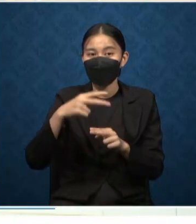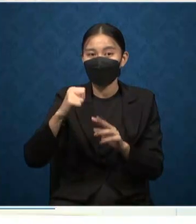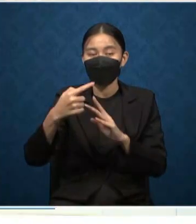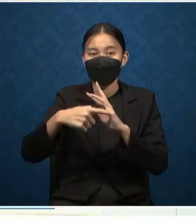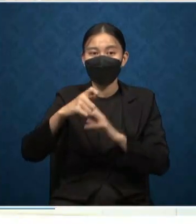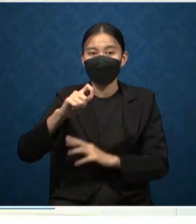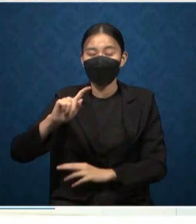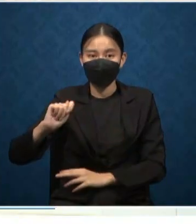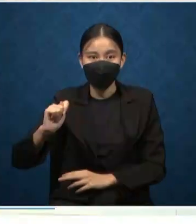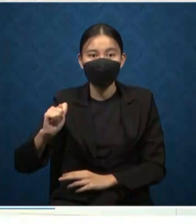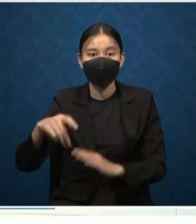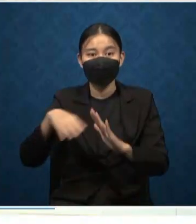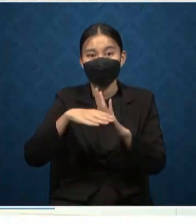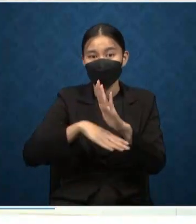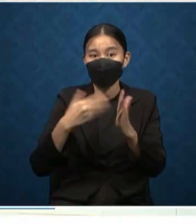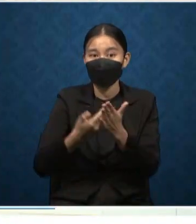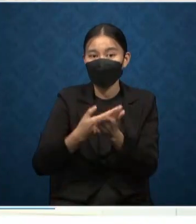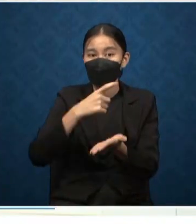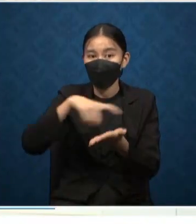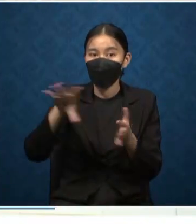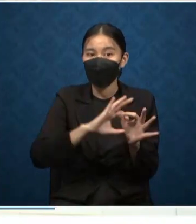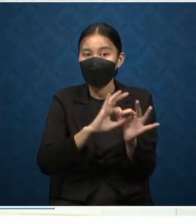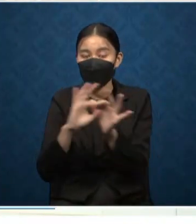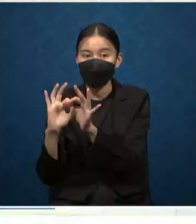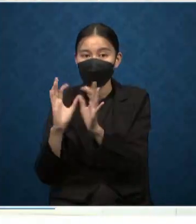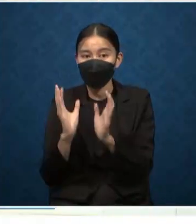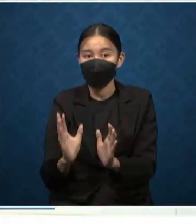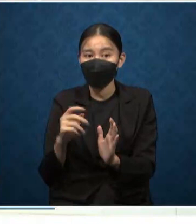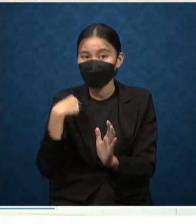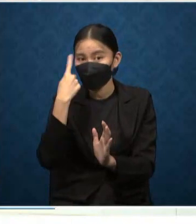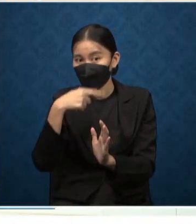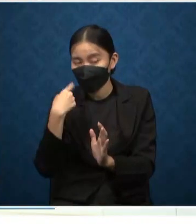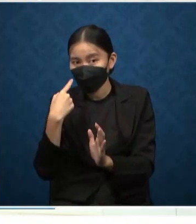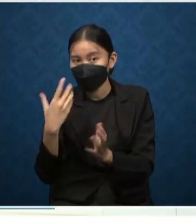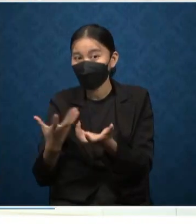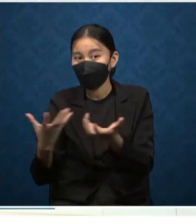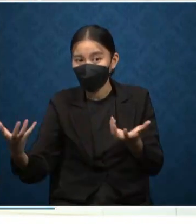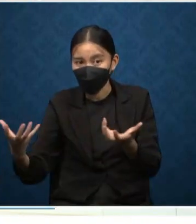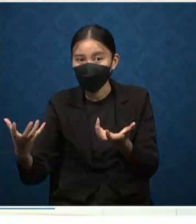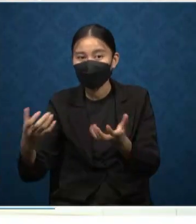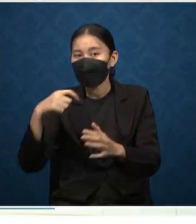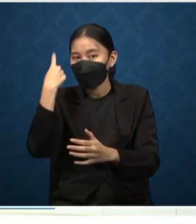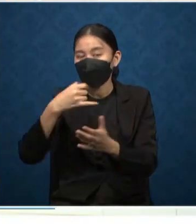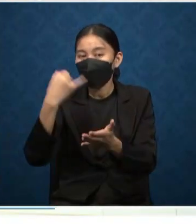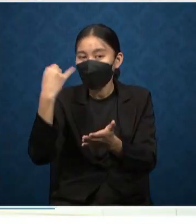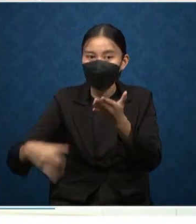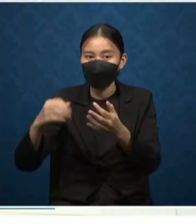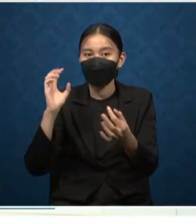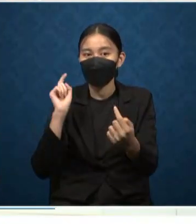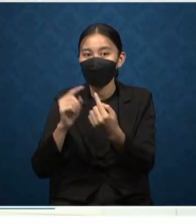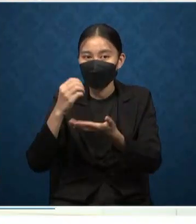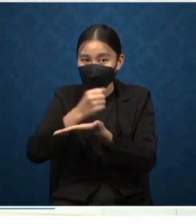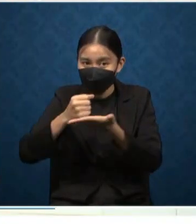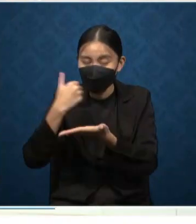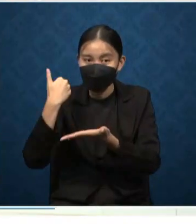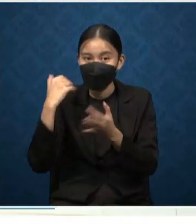มีเถ้นทางการเงิน นะครับที่เชื่อมโยงไปกับบุคโลที่เคยถกประเบาะอนยิดอายัติในเรองของยาเสพติดเชอ